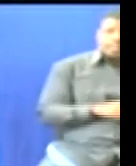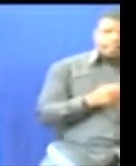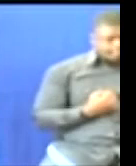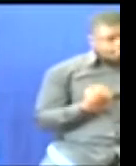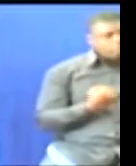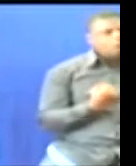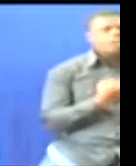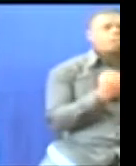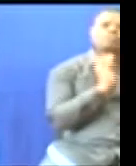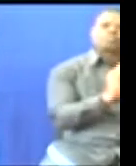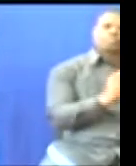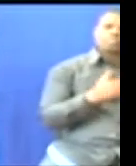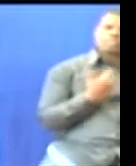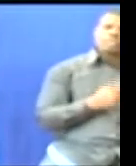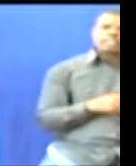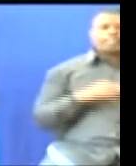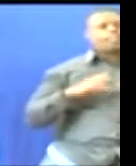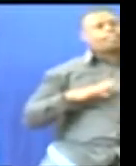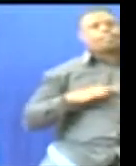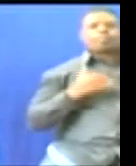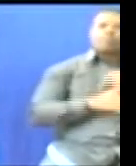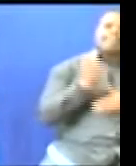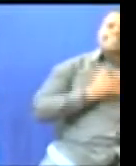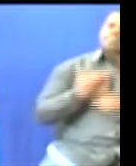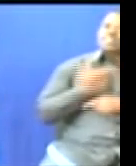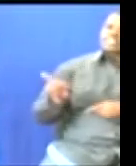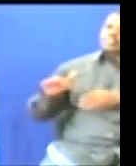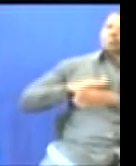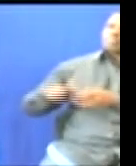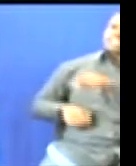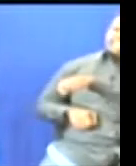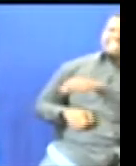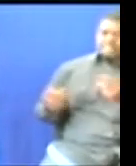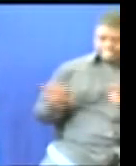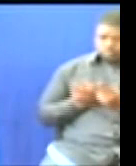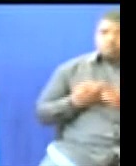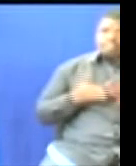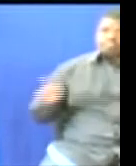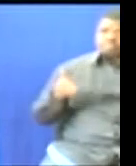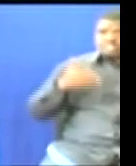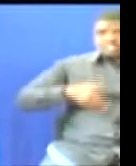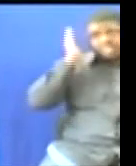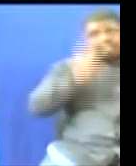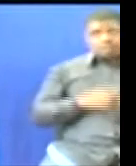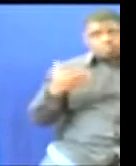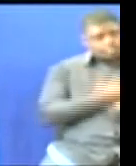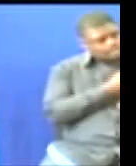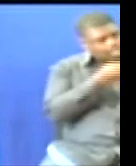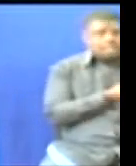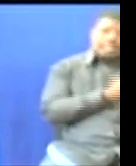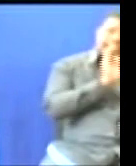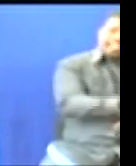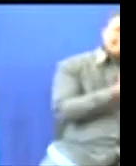luxury cars, wanataka kuwahi kuja kutembea kwenda kwingine. Kwa nini isitumike hiyo kama fursa ya serikali kupata mapato yake? Na